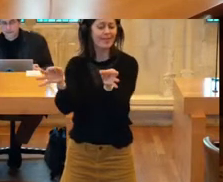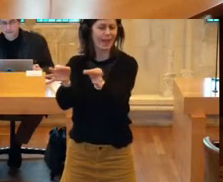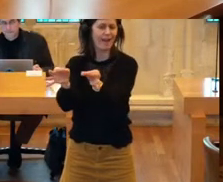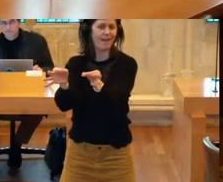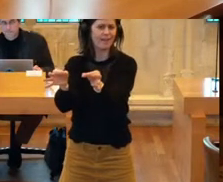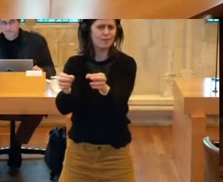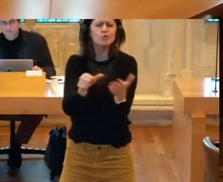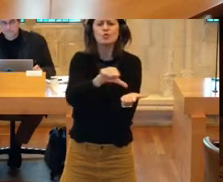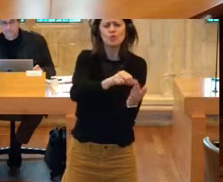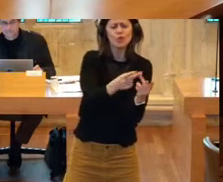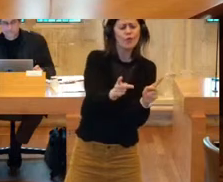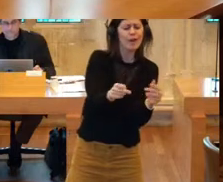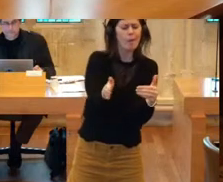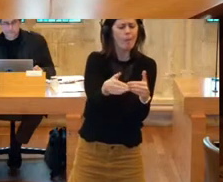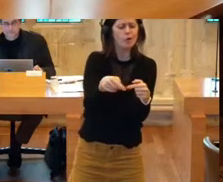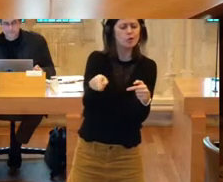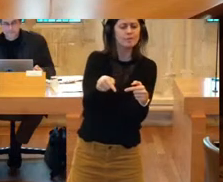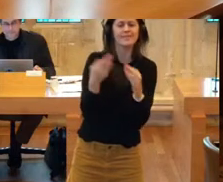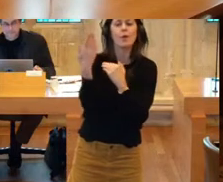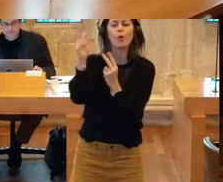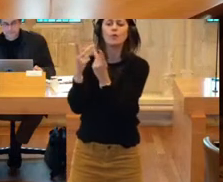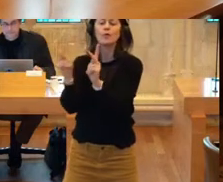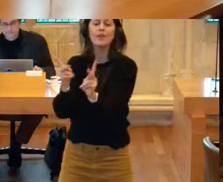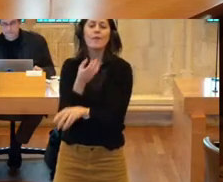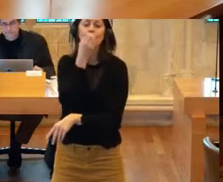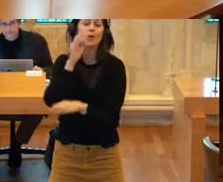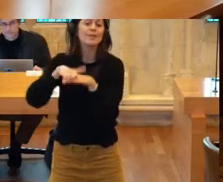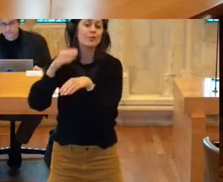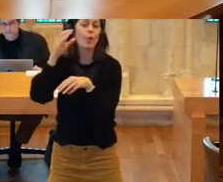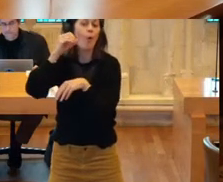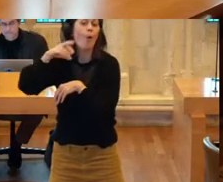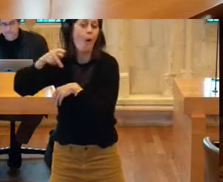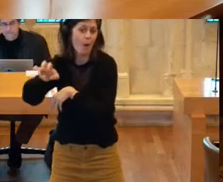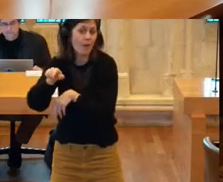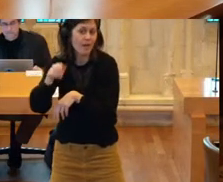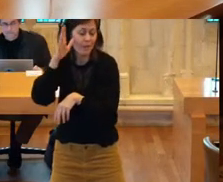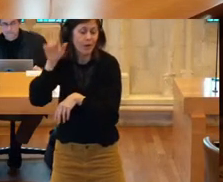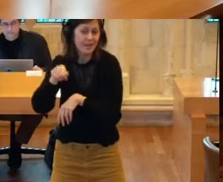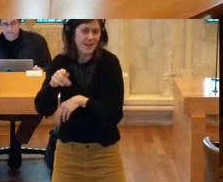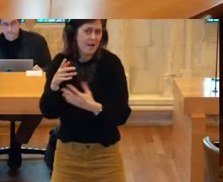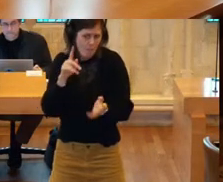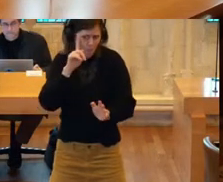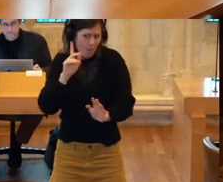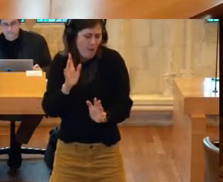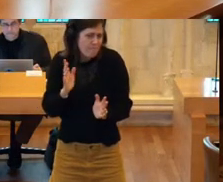du centre-ville de Caen, même si c'est sur une autre commune, en l'occurrence Fleury-sur-Orne. Dans le cadre des aménagements